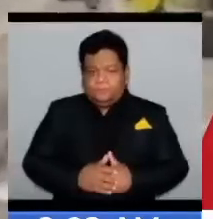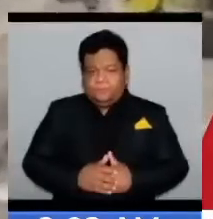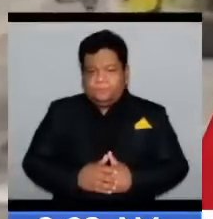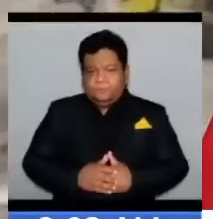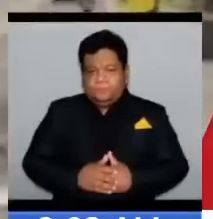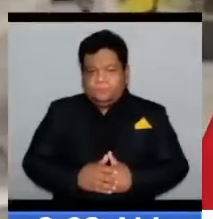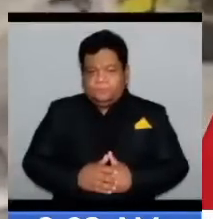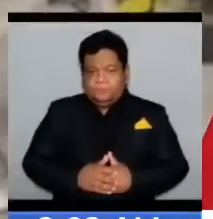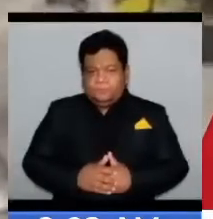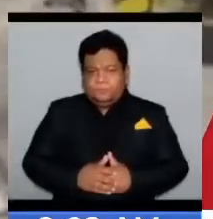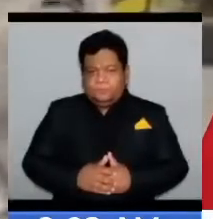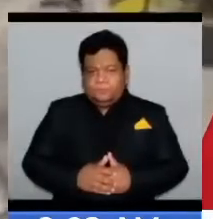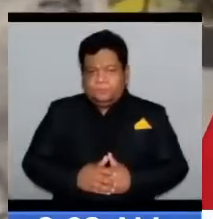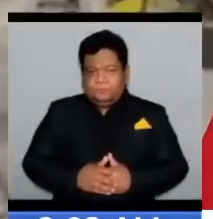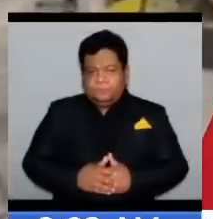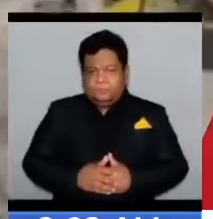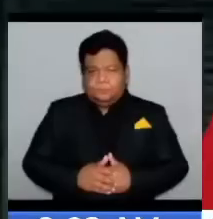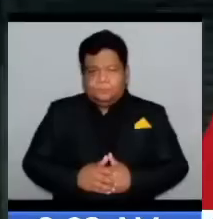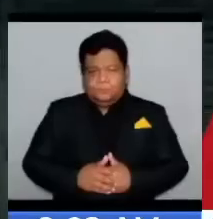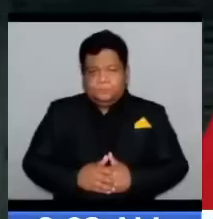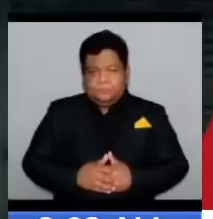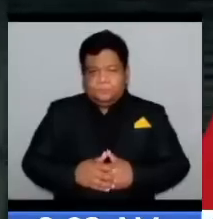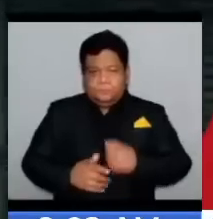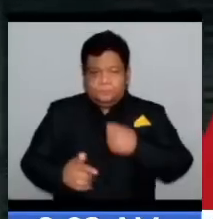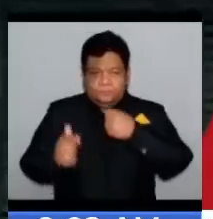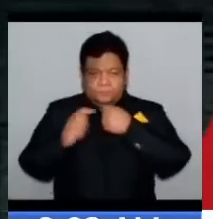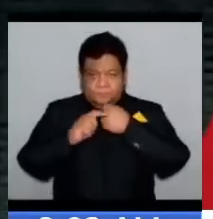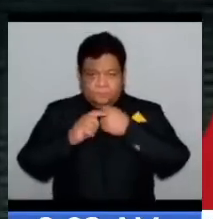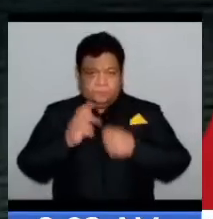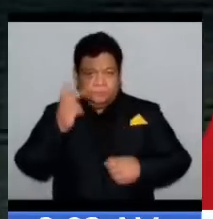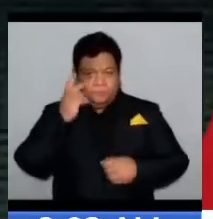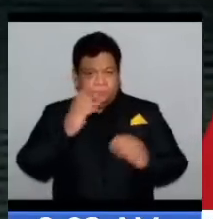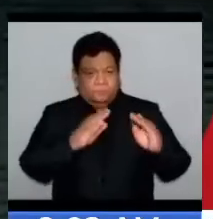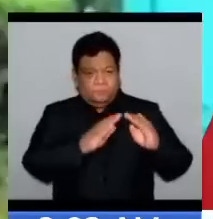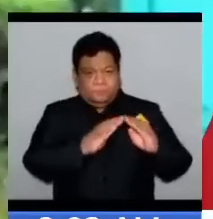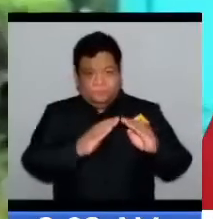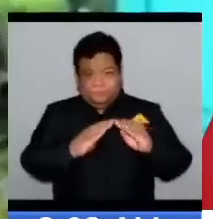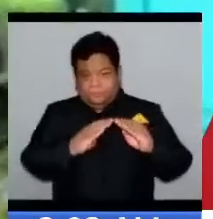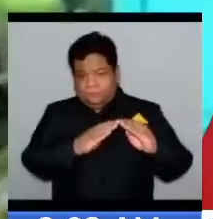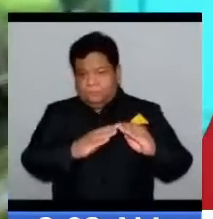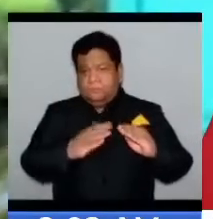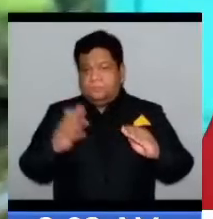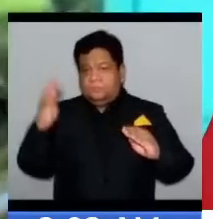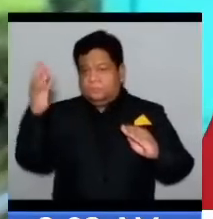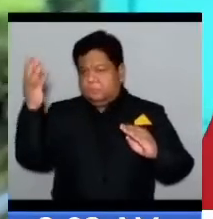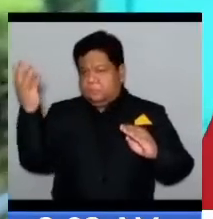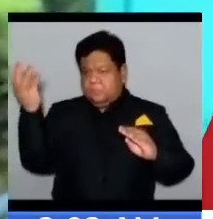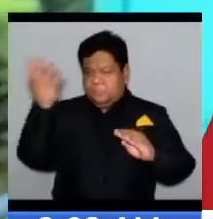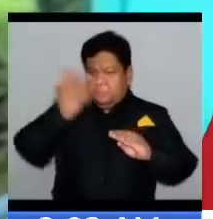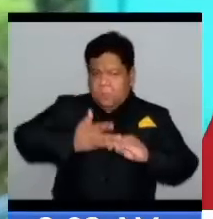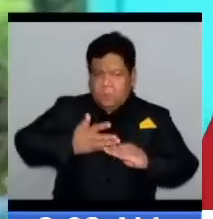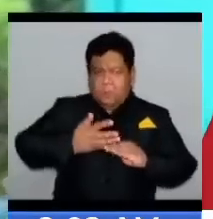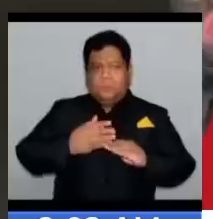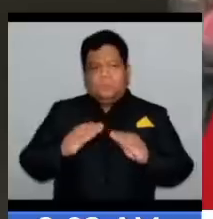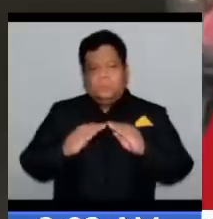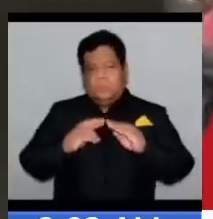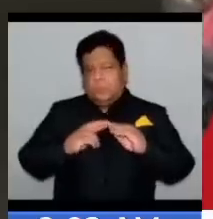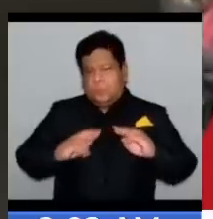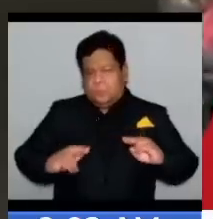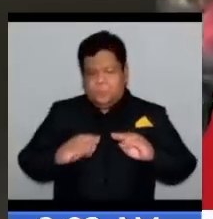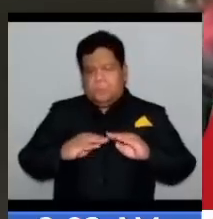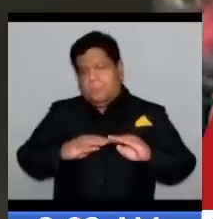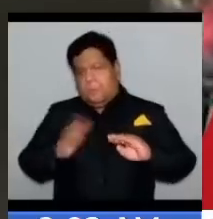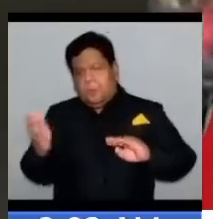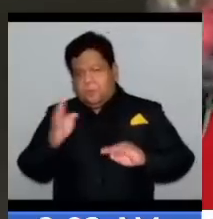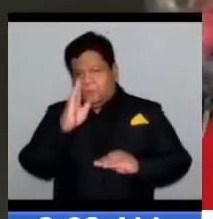Mga bahay na nadaganan ng mga nabuwal na puno at mga natuklap na bubong. Ilan lang ang mga ito sa pinsalang dulot na malakas na hampas ng